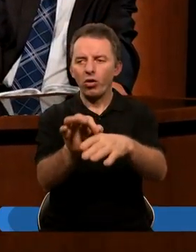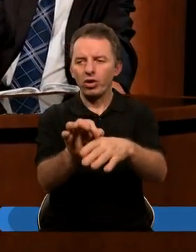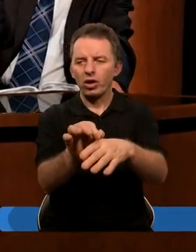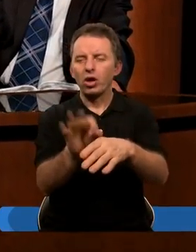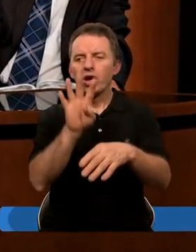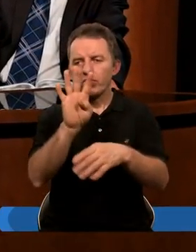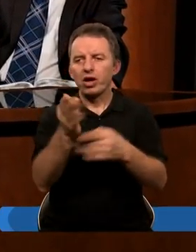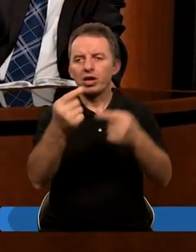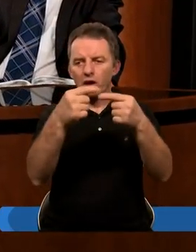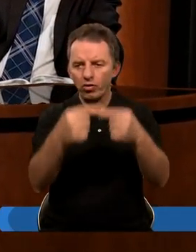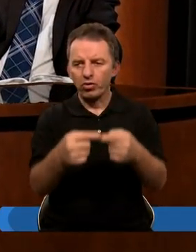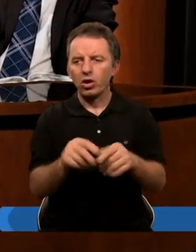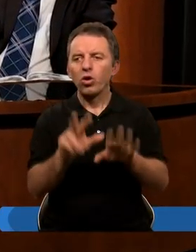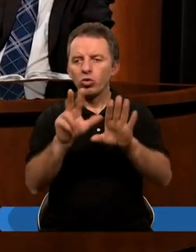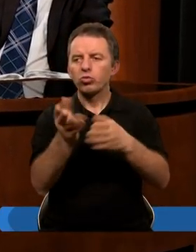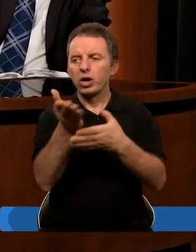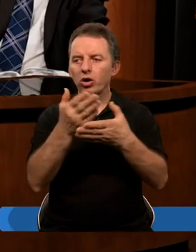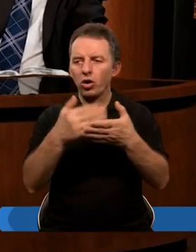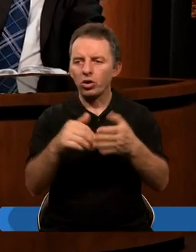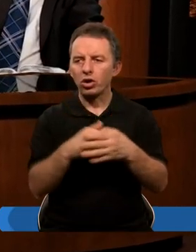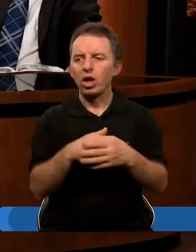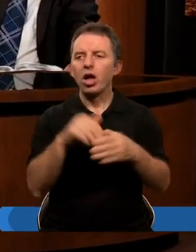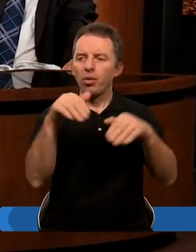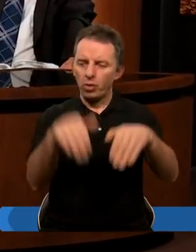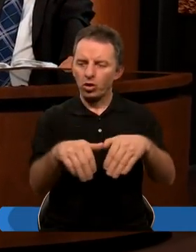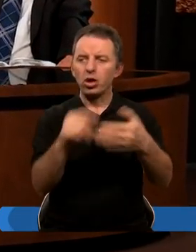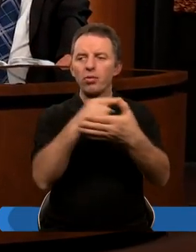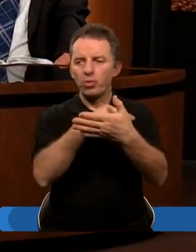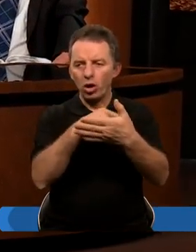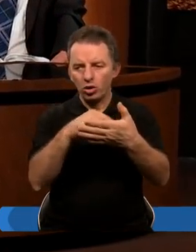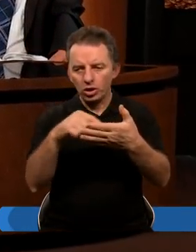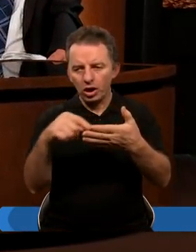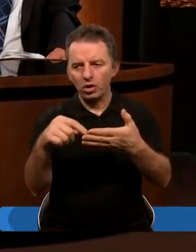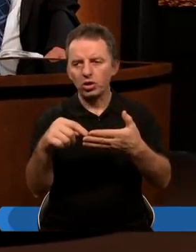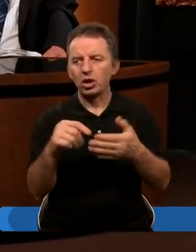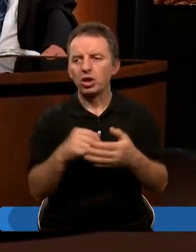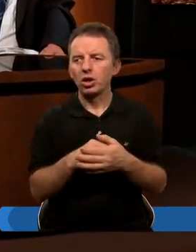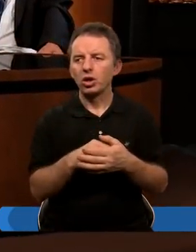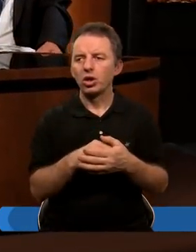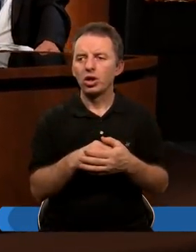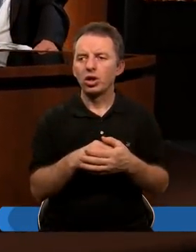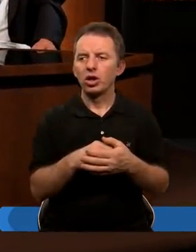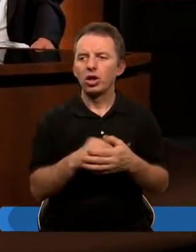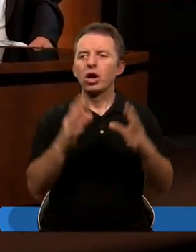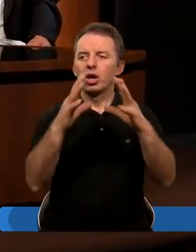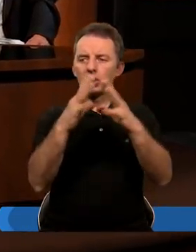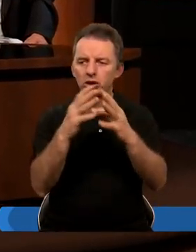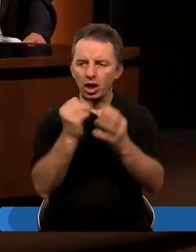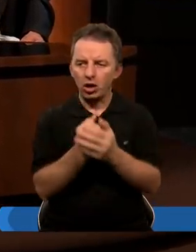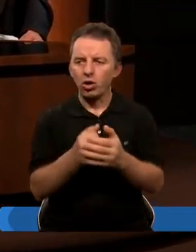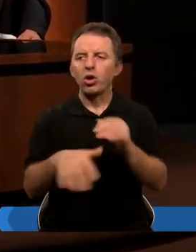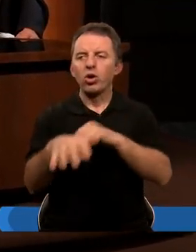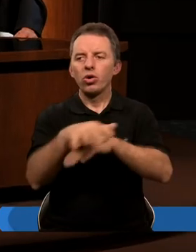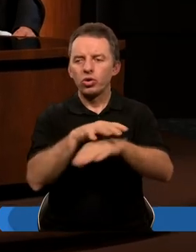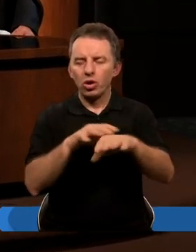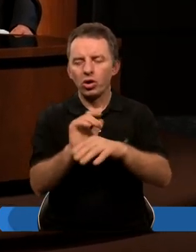Z czwartego wiersza, ósmego rozdziału. Tu możemy podkreślić, że zakon ducha,